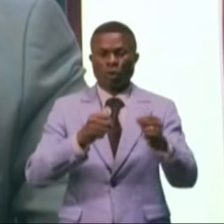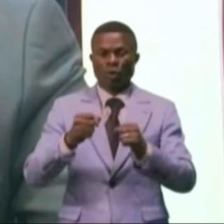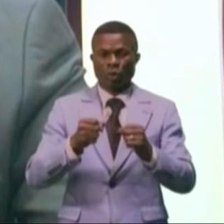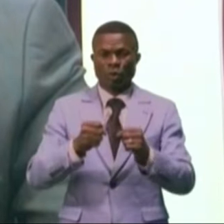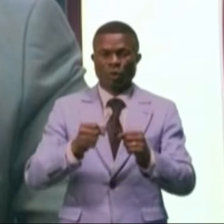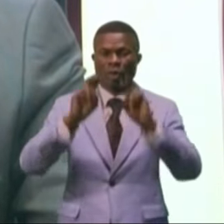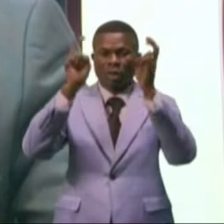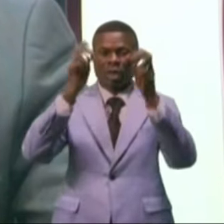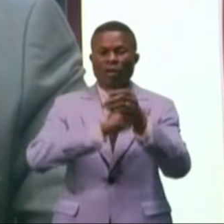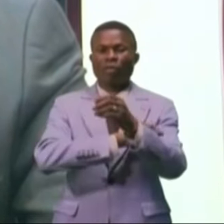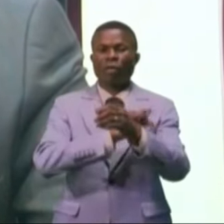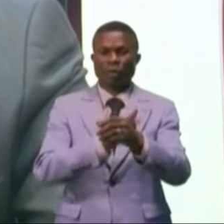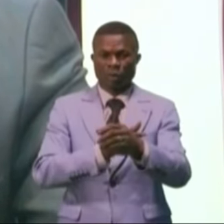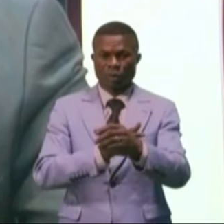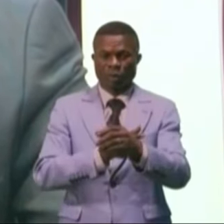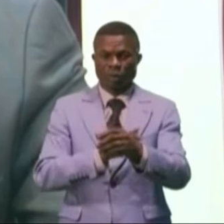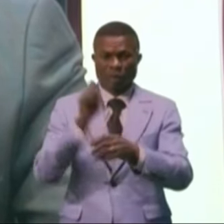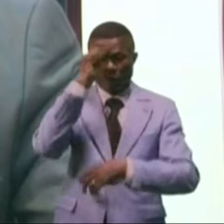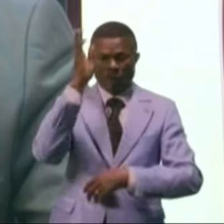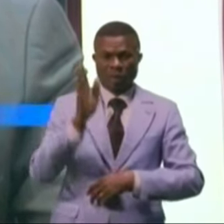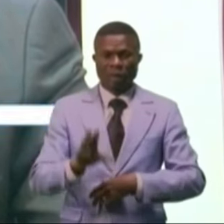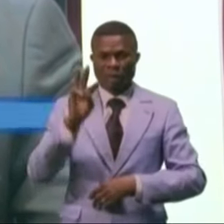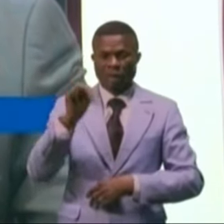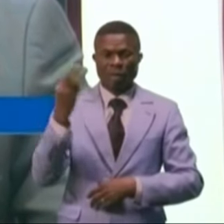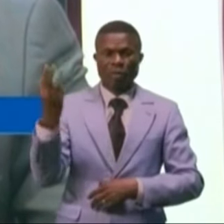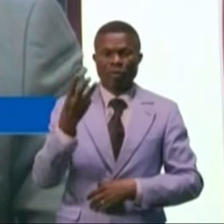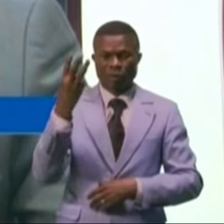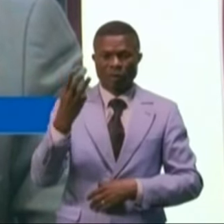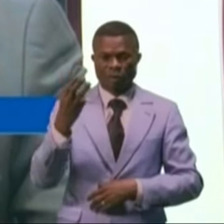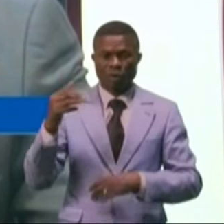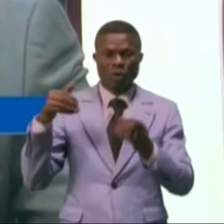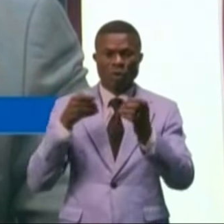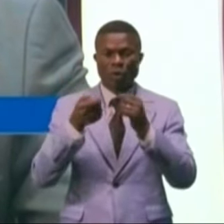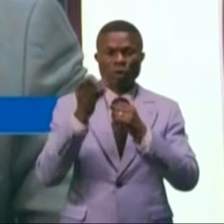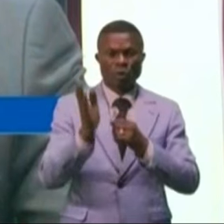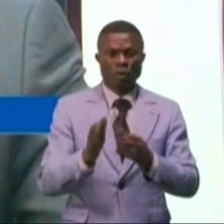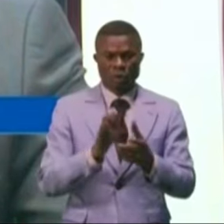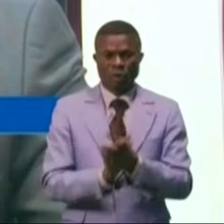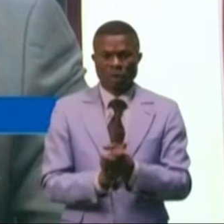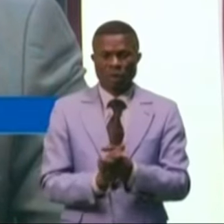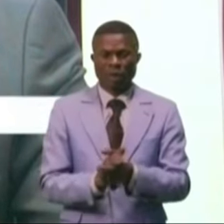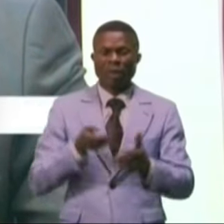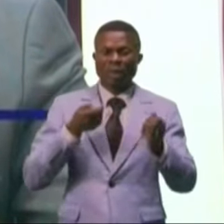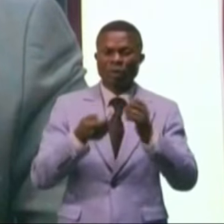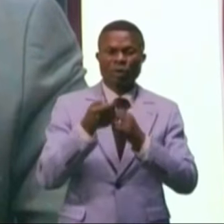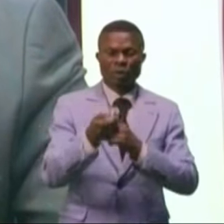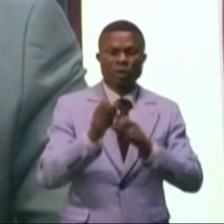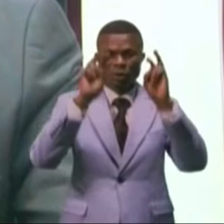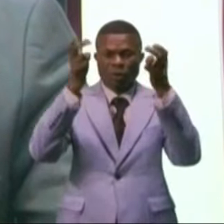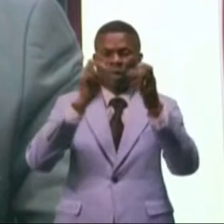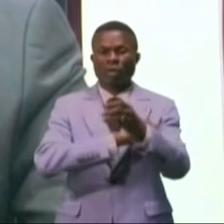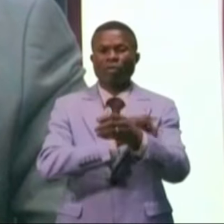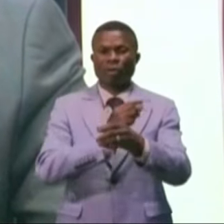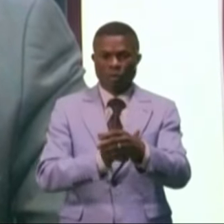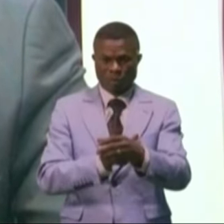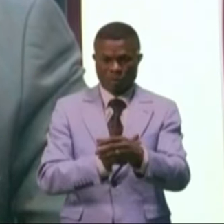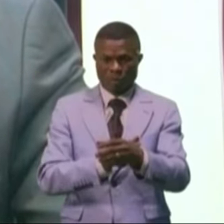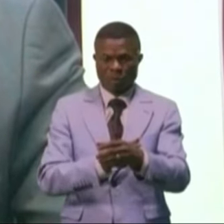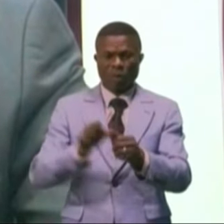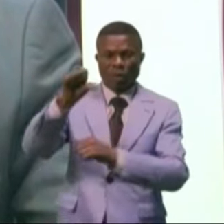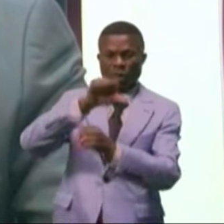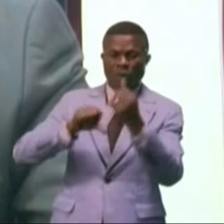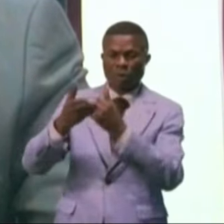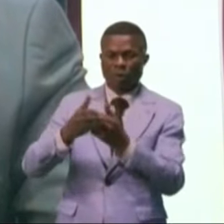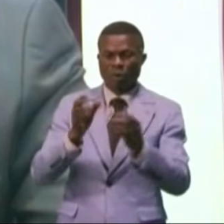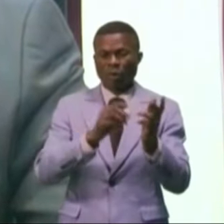de Goma par les terroristes et envahisseurs, recrudescence de la criminalité dans la ville de Goma et ses environs.